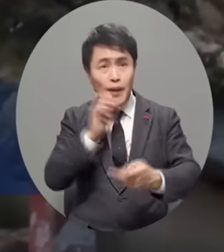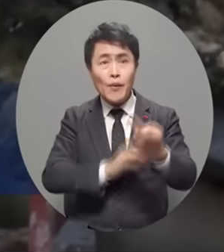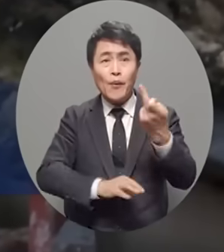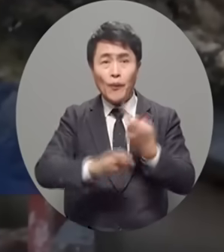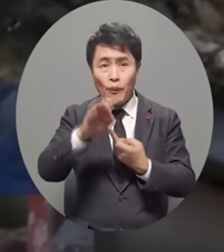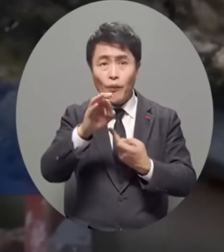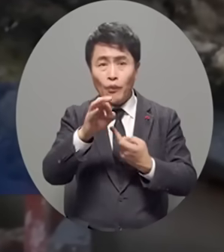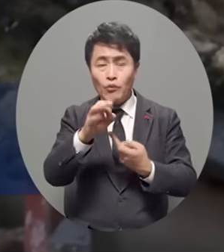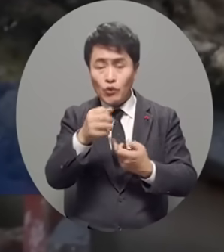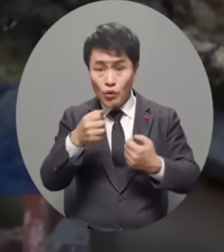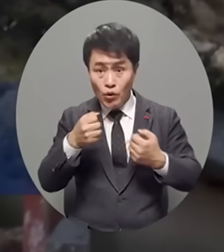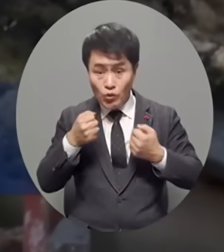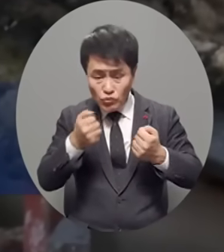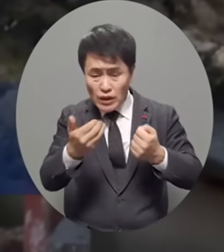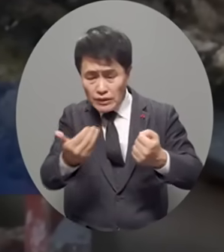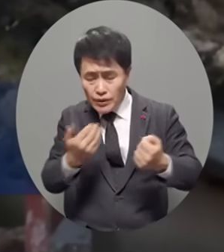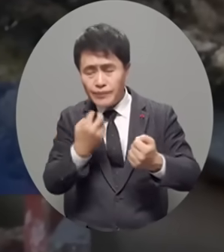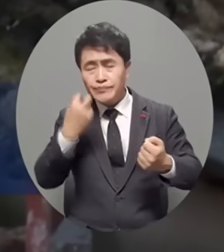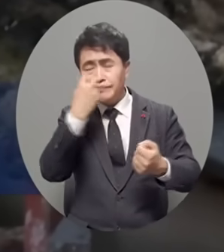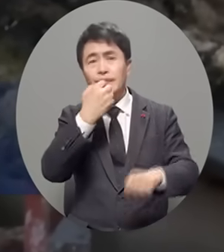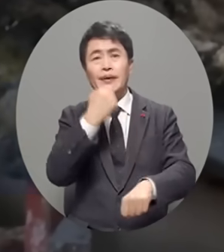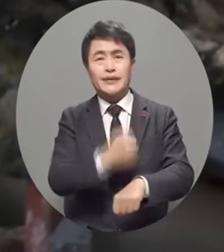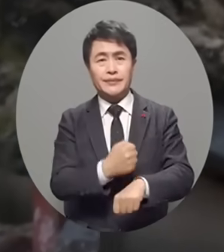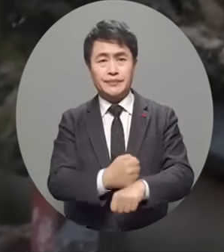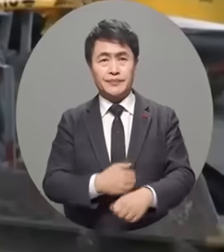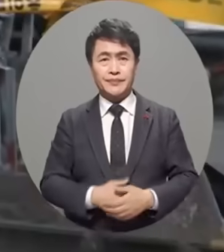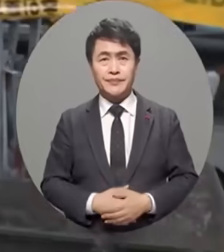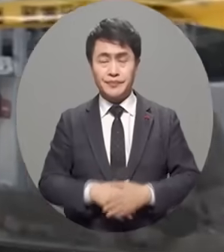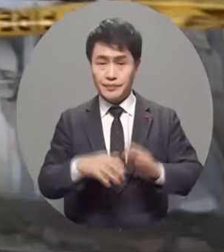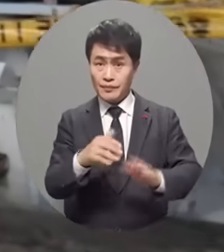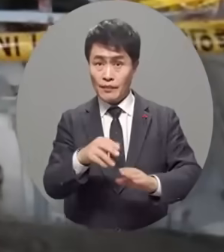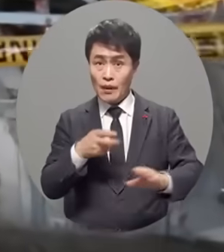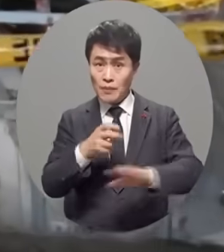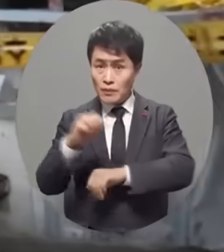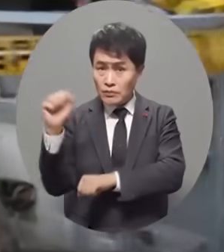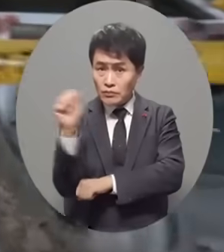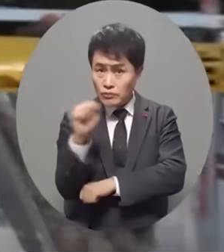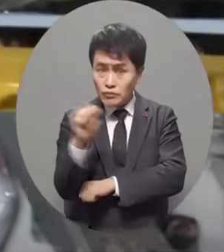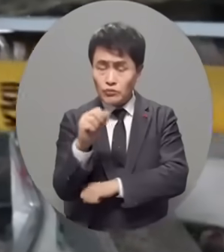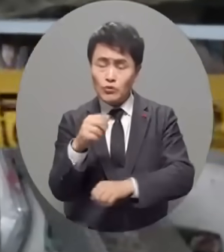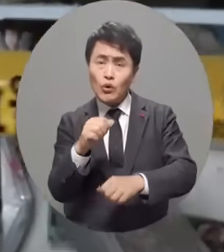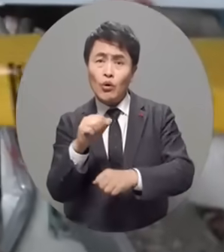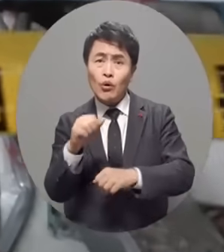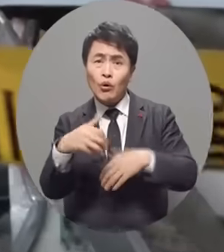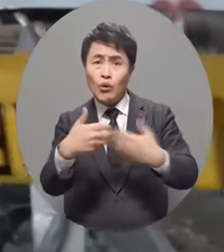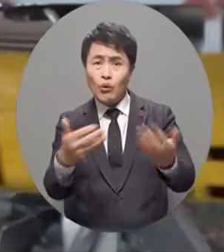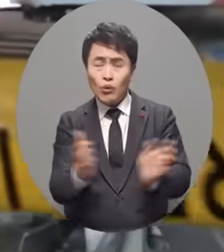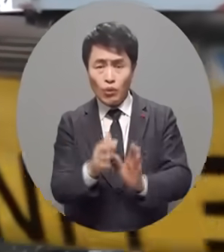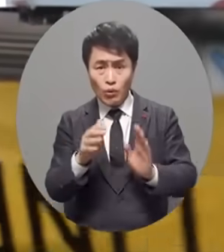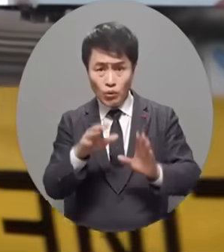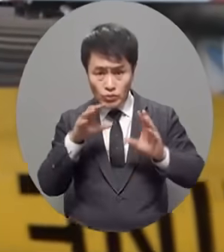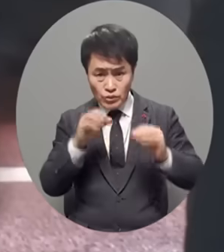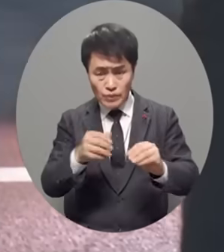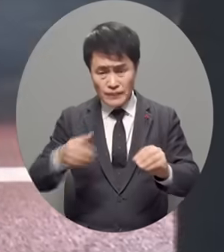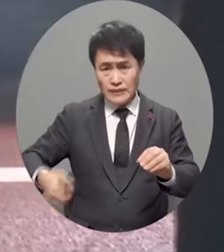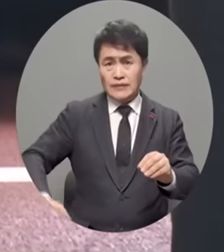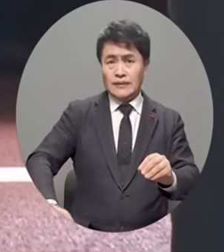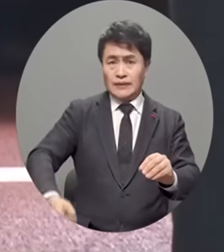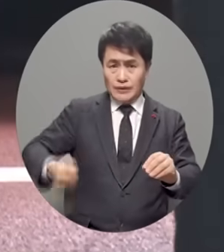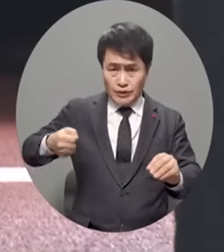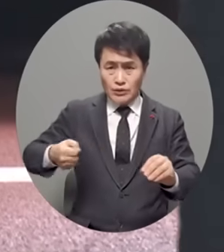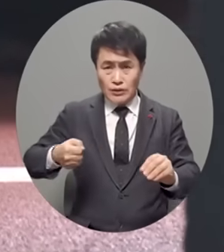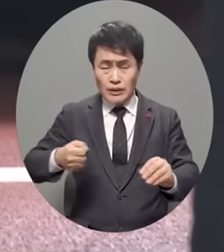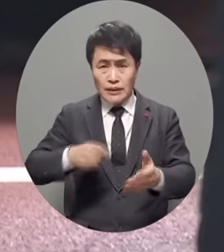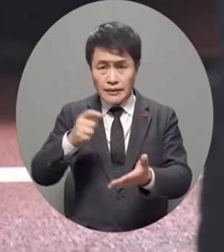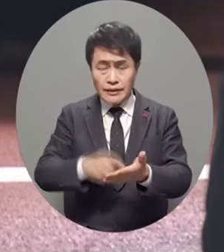오전에 운행하기 전에는 항상 그런 거 한 거니까. 버스 회사는 사고 직후 운전 기사들에게 정차 중 사이드 브레이크를 채우라고